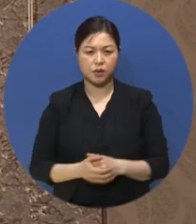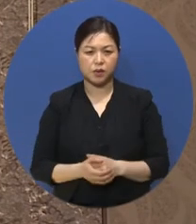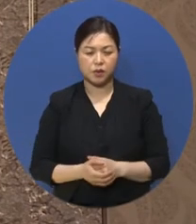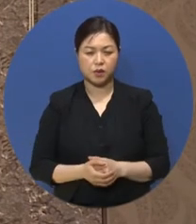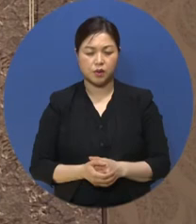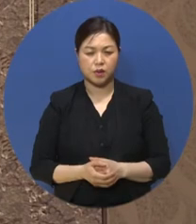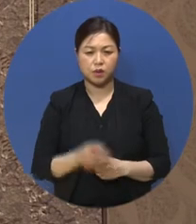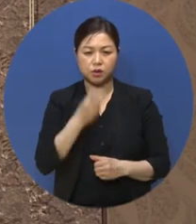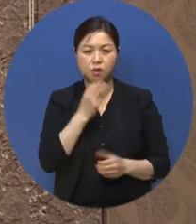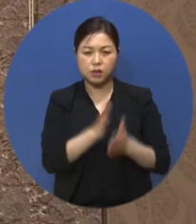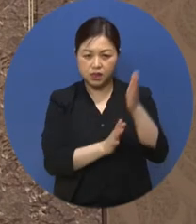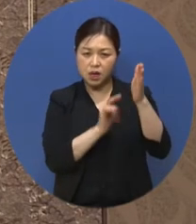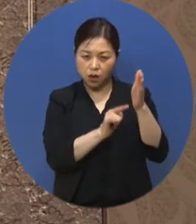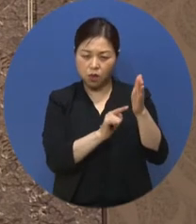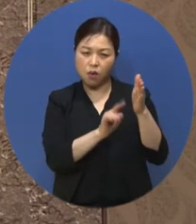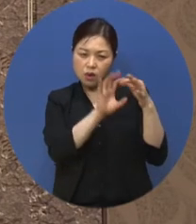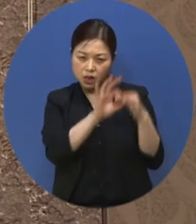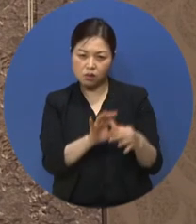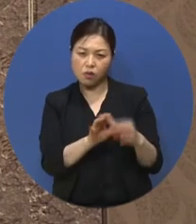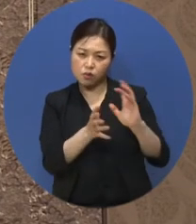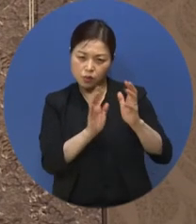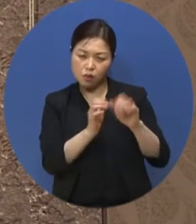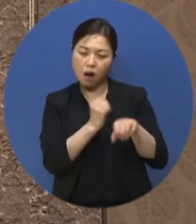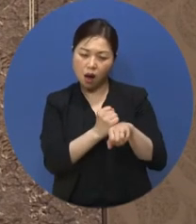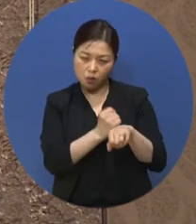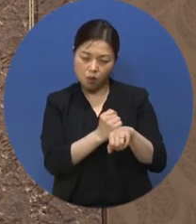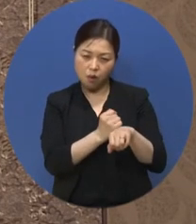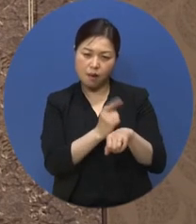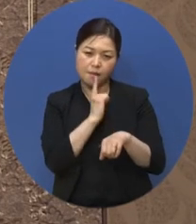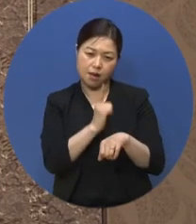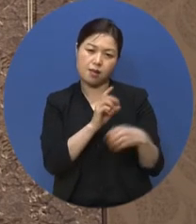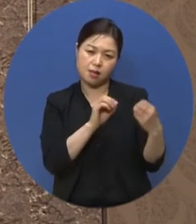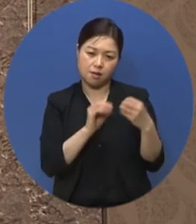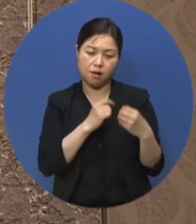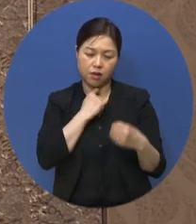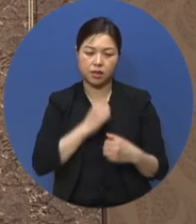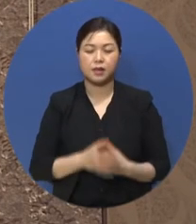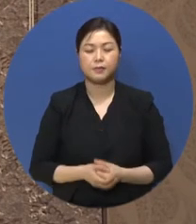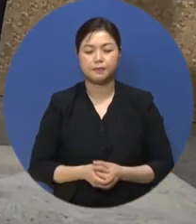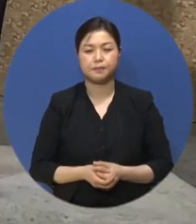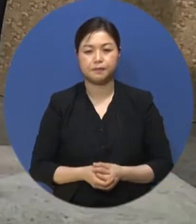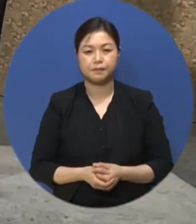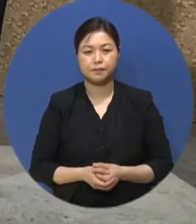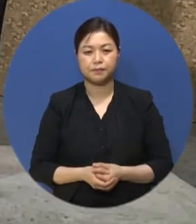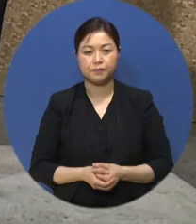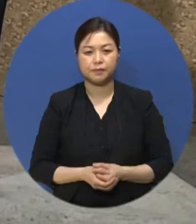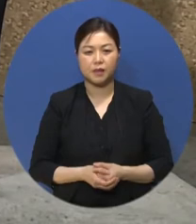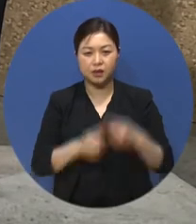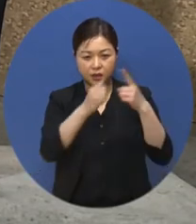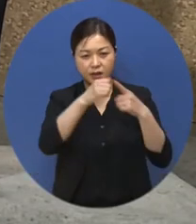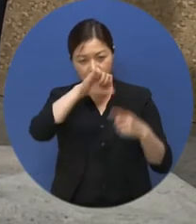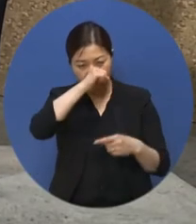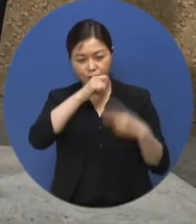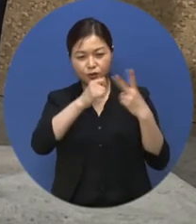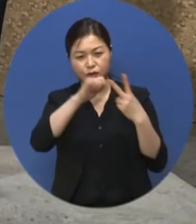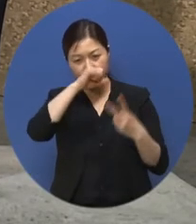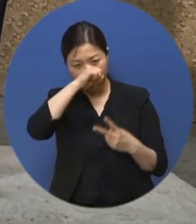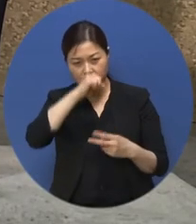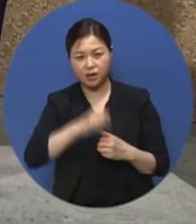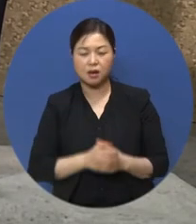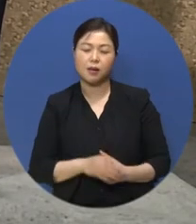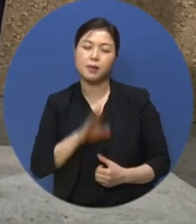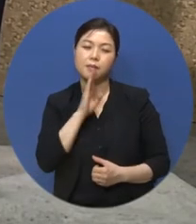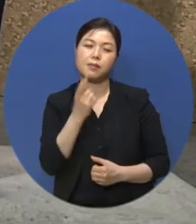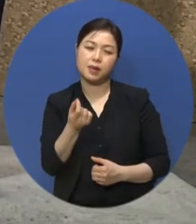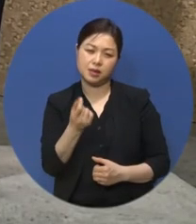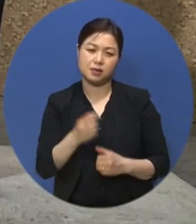서울시하고 계속 소통하고 네. 얘기하고 있습니다. 정말 첫째도 예산, 둘째도 예산이 네. 되겠네요. 지금 저희는